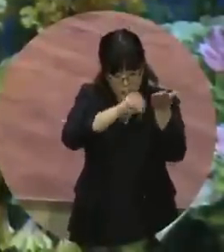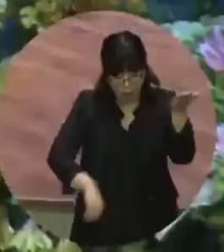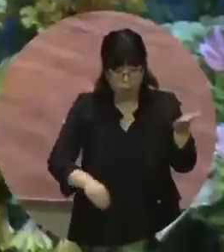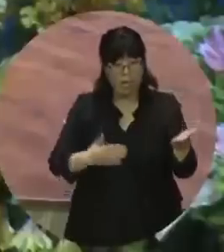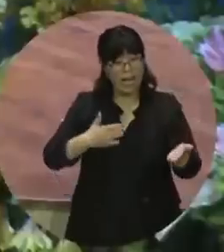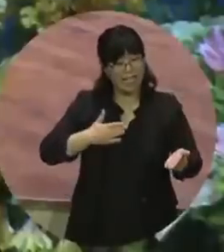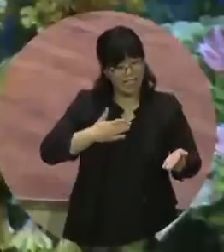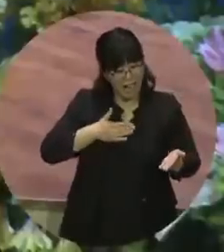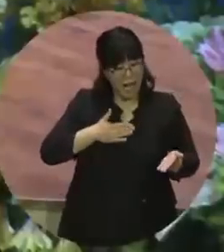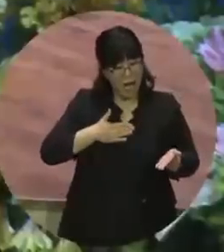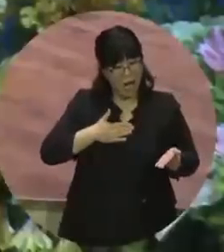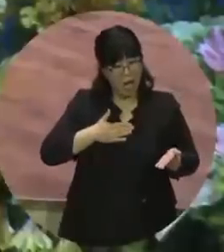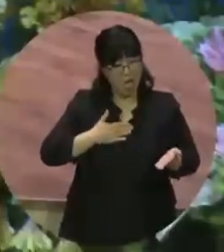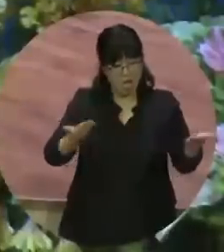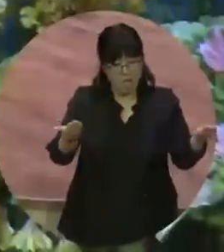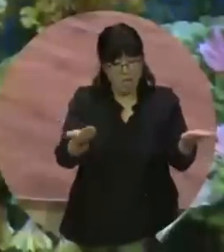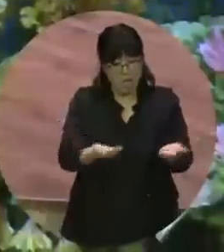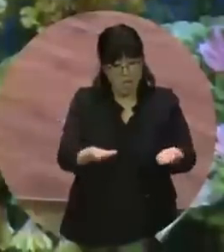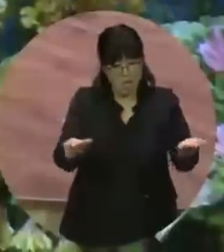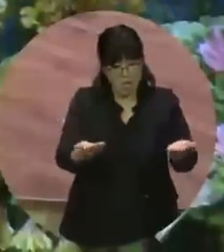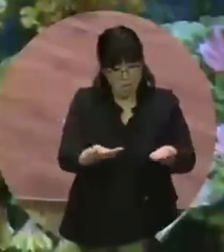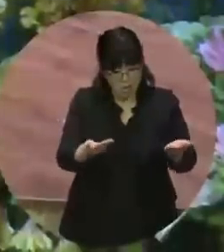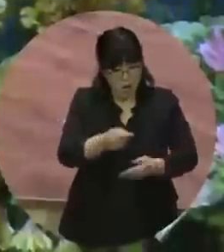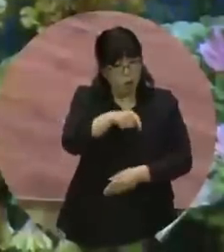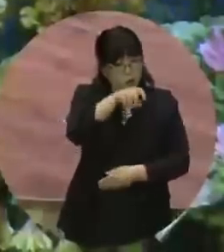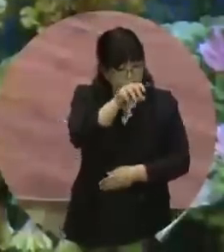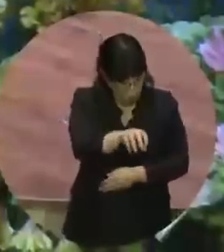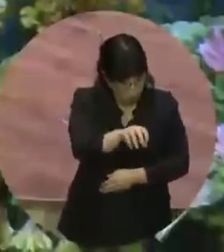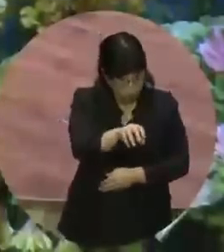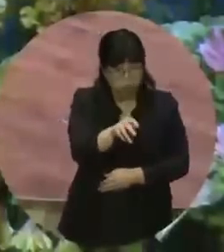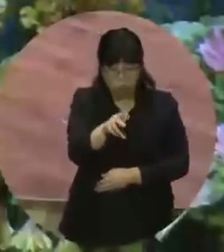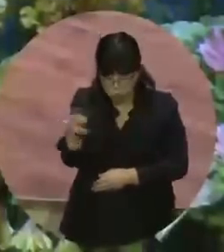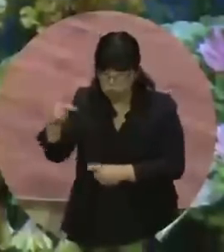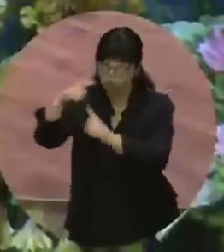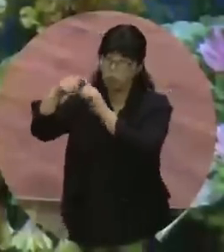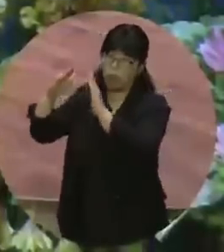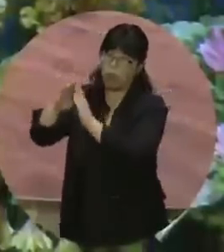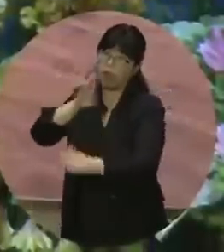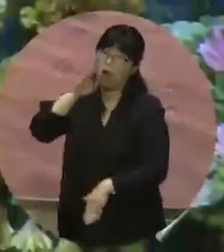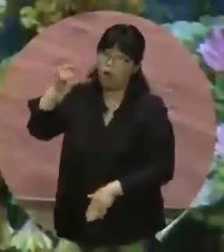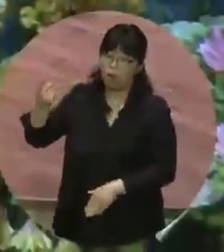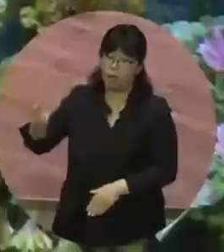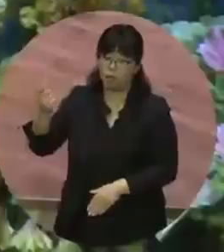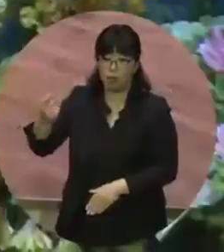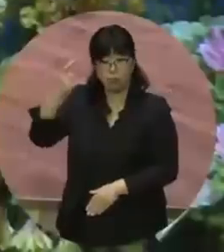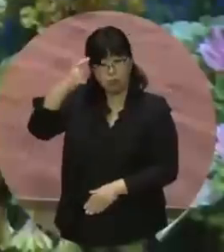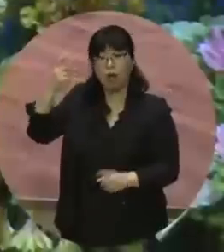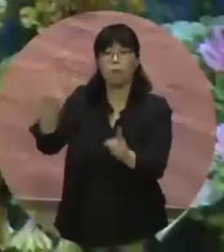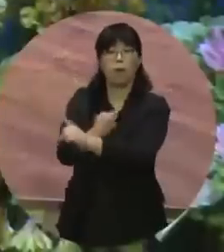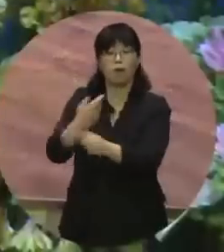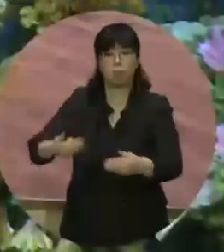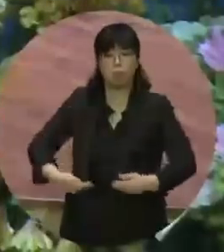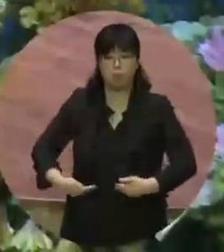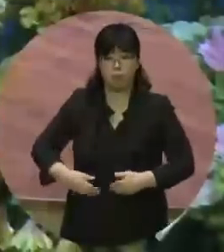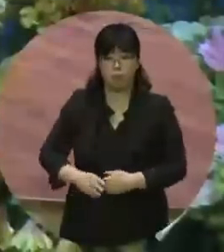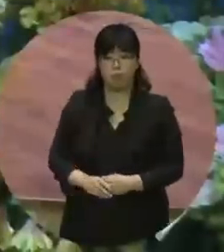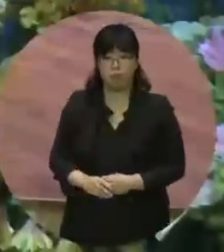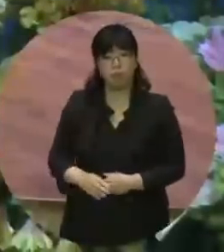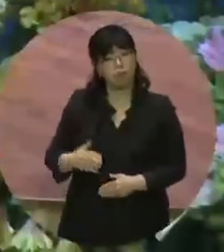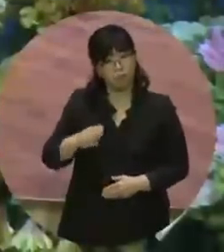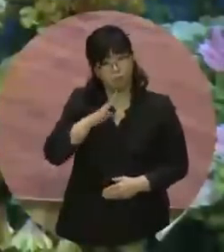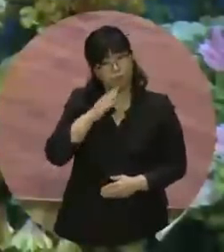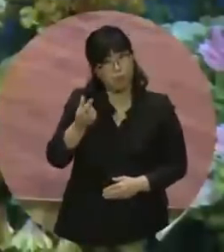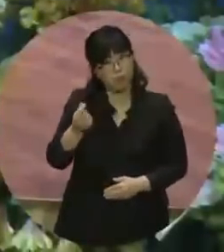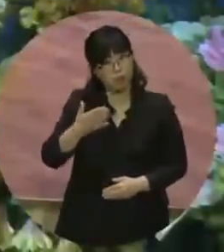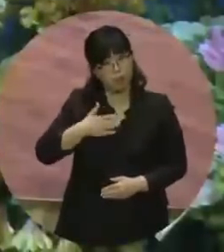단 10분이라도 직원들과 함께 찬양 부르고 기도하고 하나님 앞에 하루 신고하고